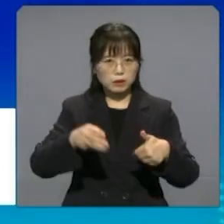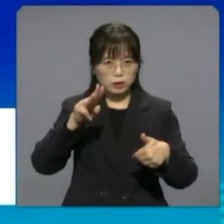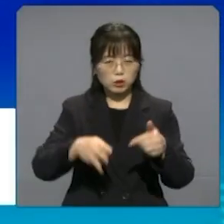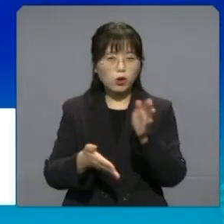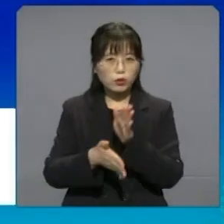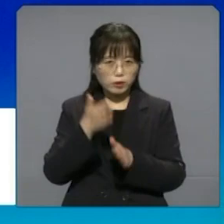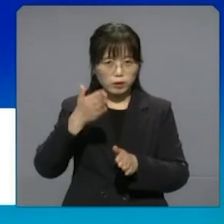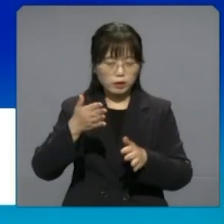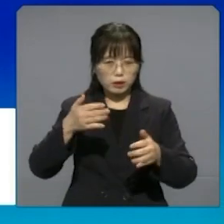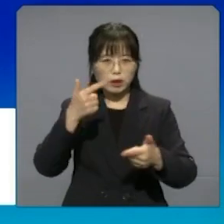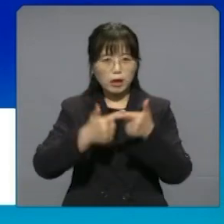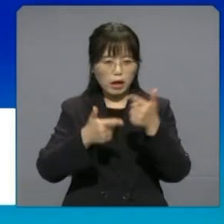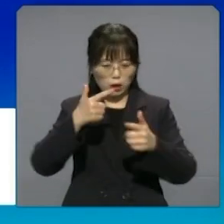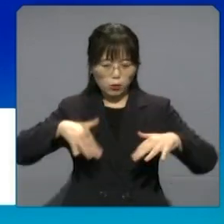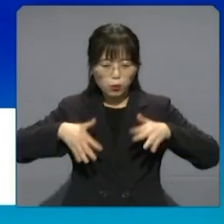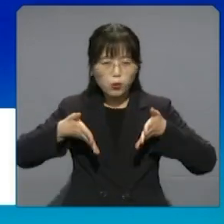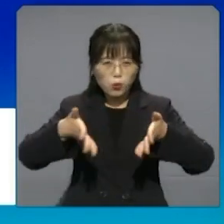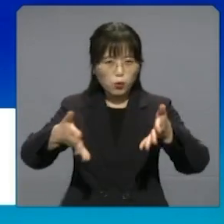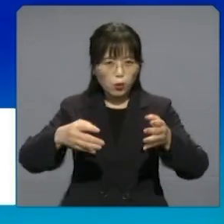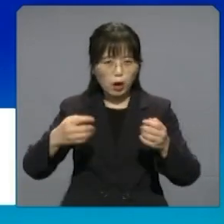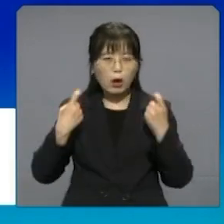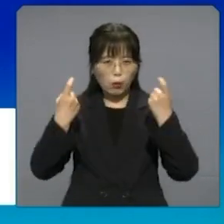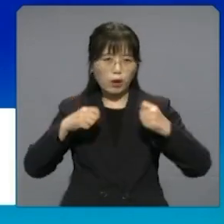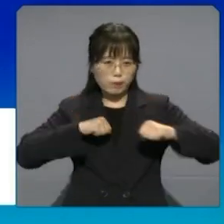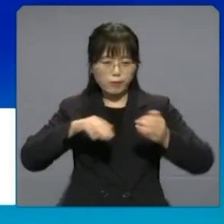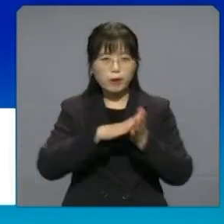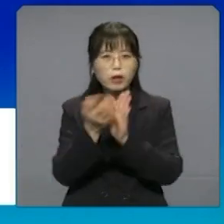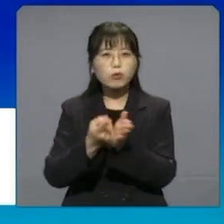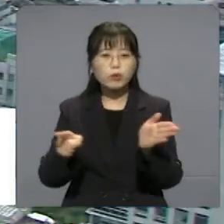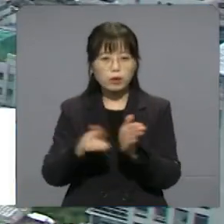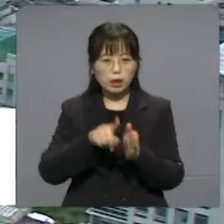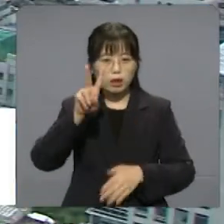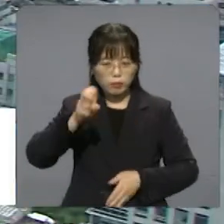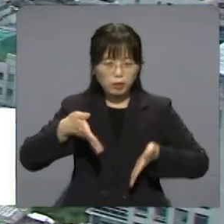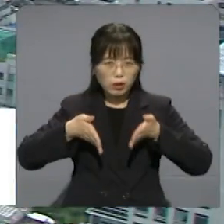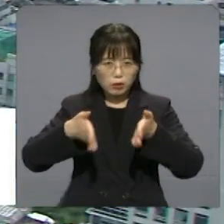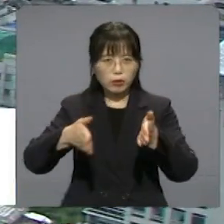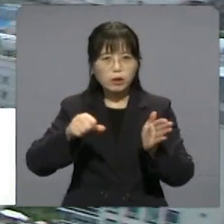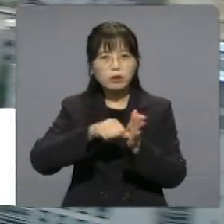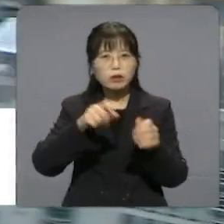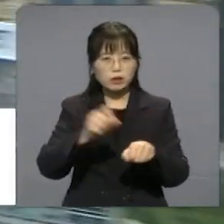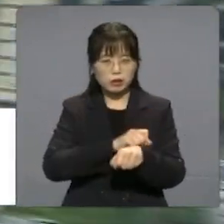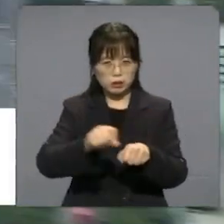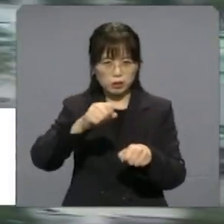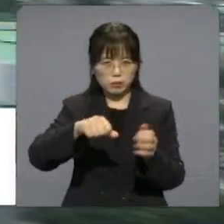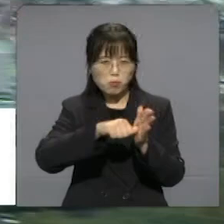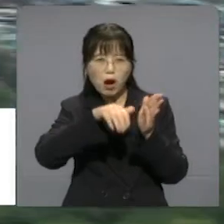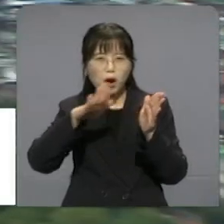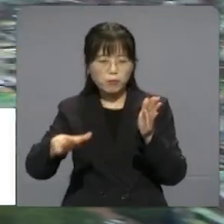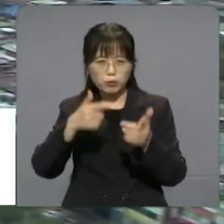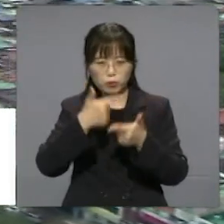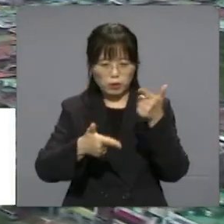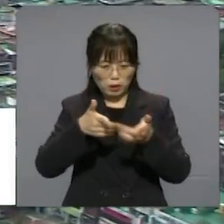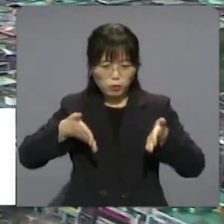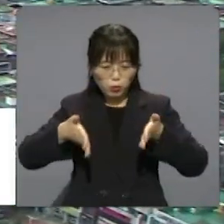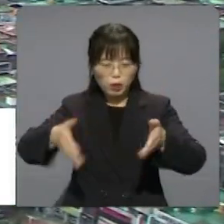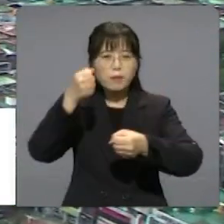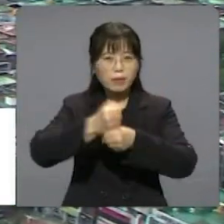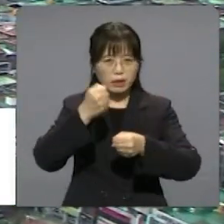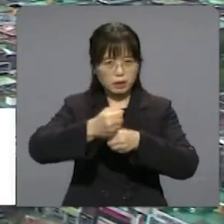인천시가 가로경관을 관광 활성화하기 위해 22개 노선에 특색 있는 명품 가로수길을 조성할